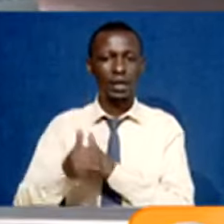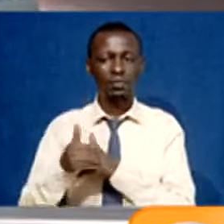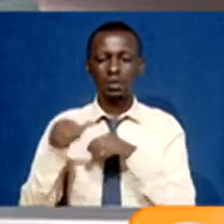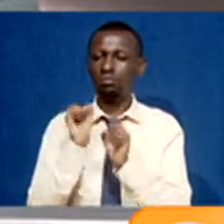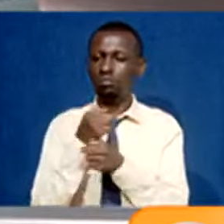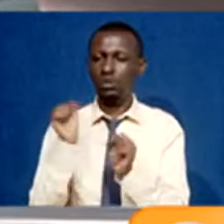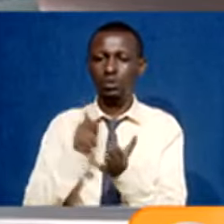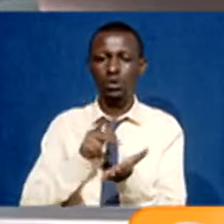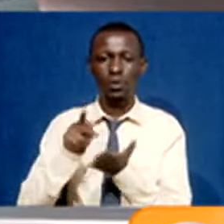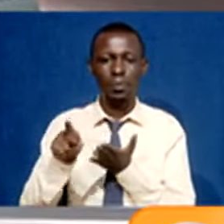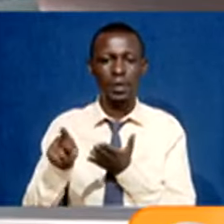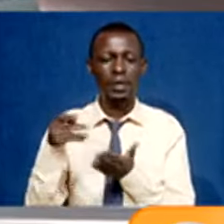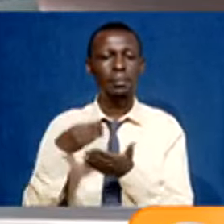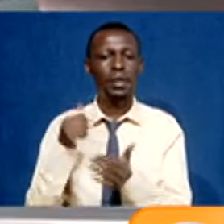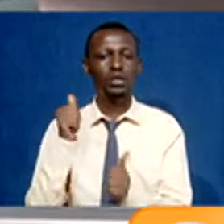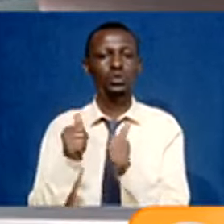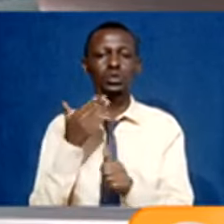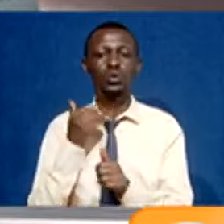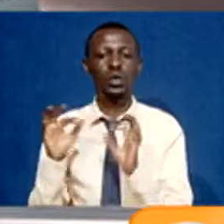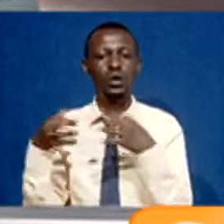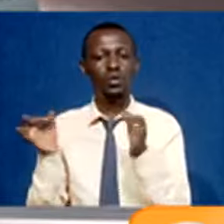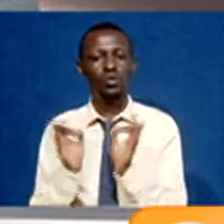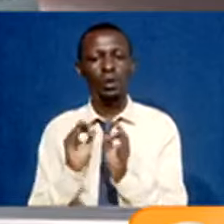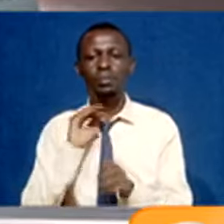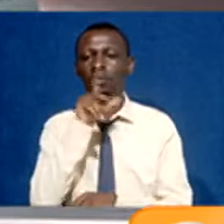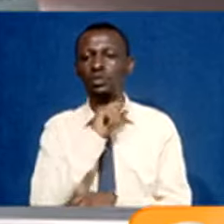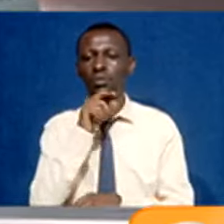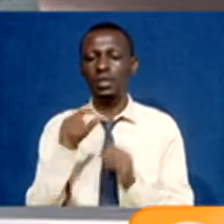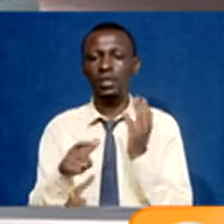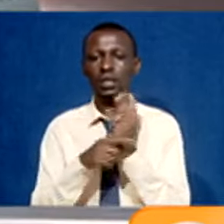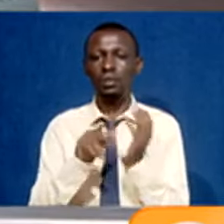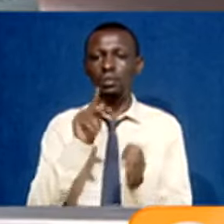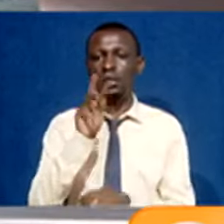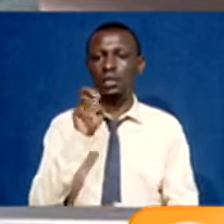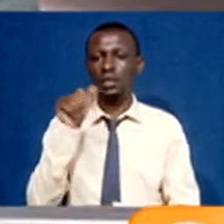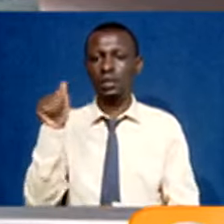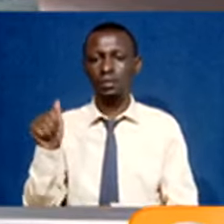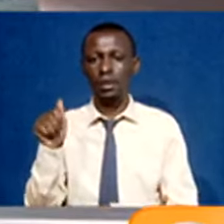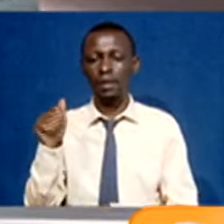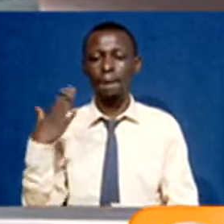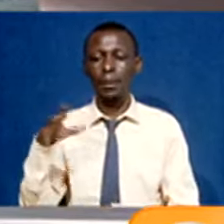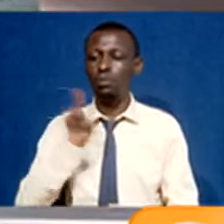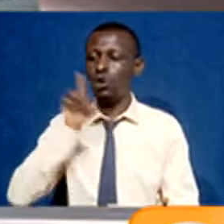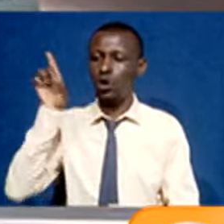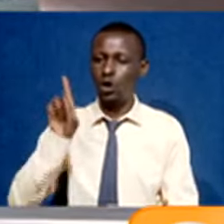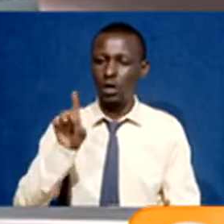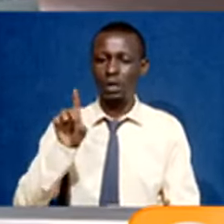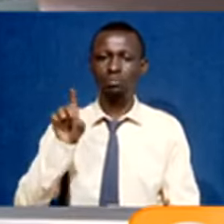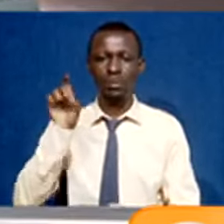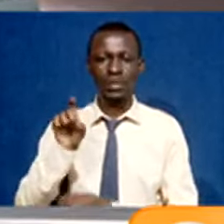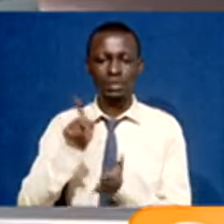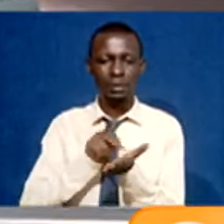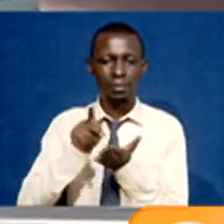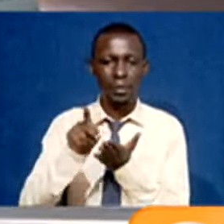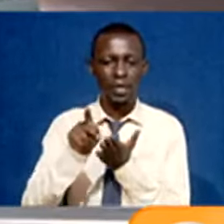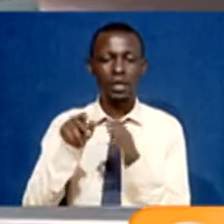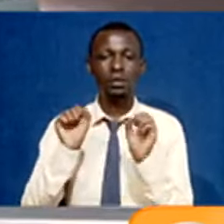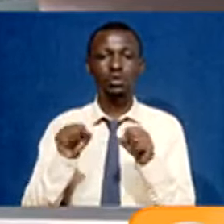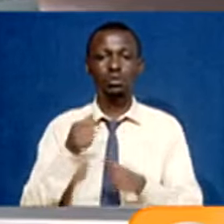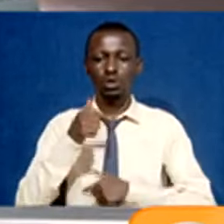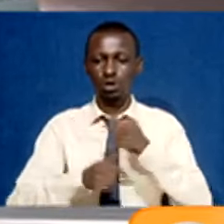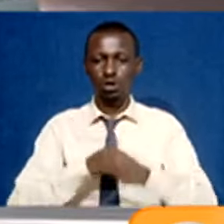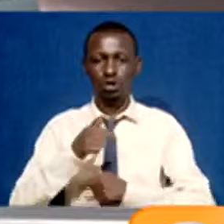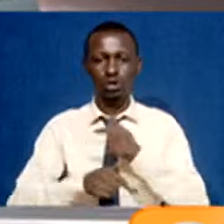kutimiza malipo yanayodaiwa na familia ya marehemu Kirima. Wakazi hao walipewa masharti ya kutimiza malipo endapo wanataka